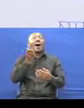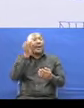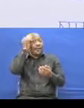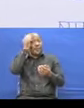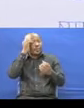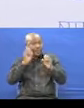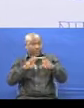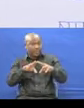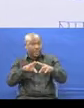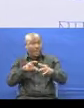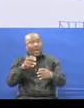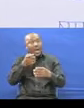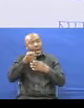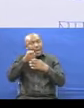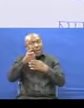tatu.